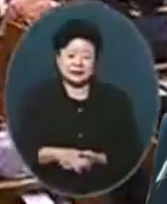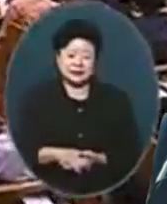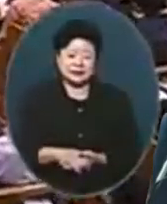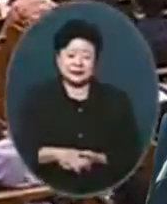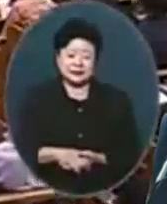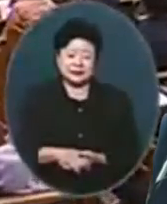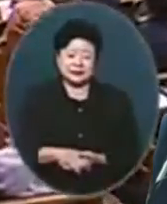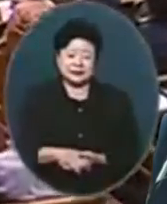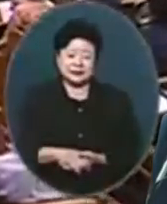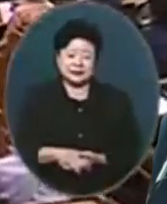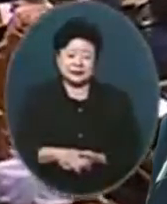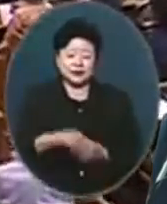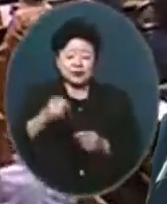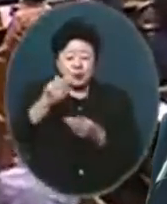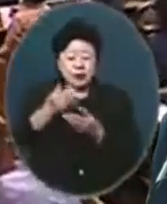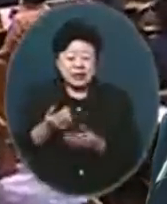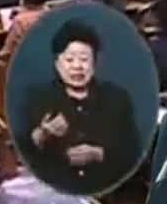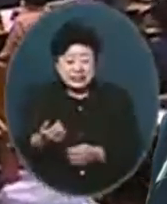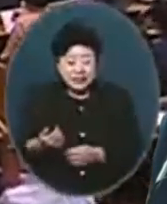베드로가 구원받았기 전에